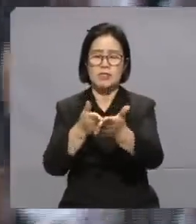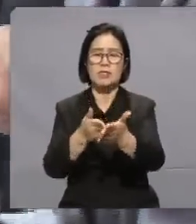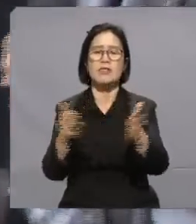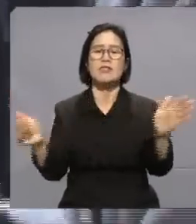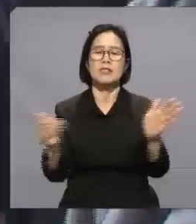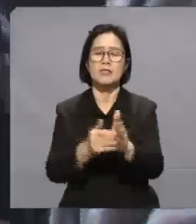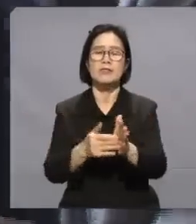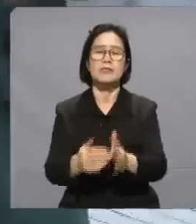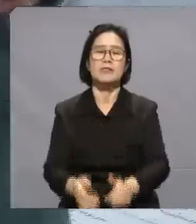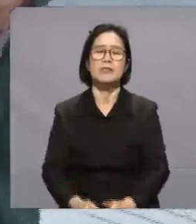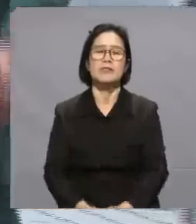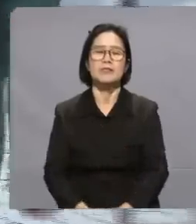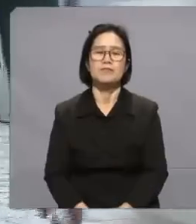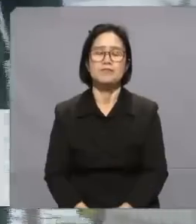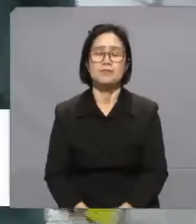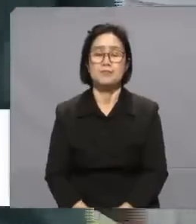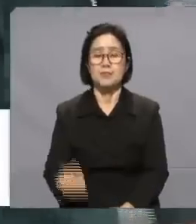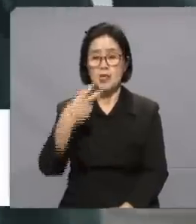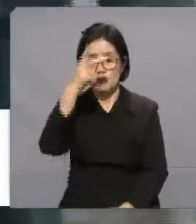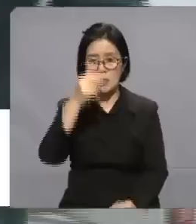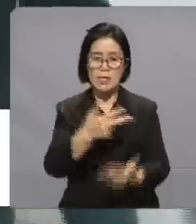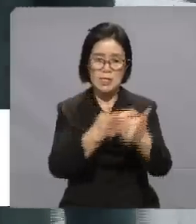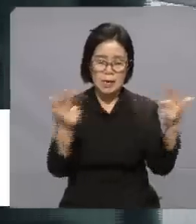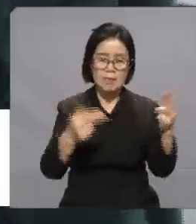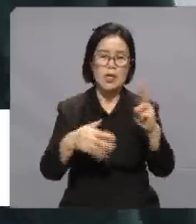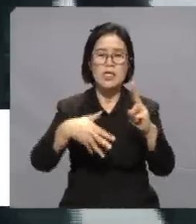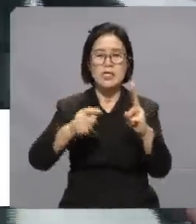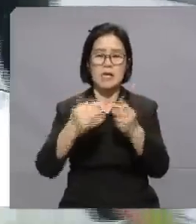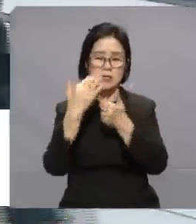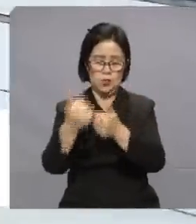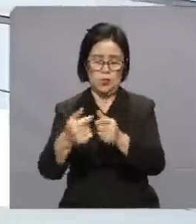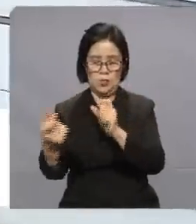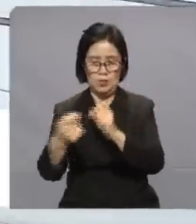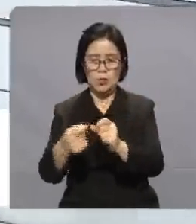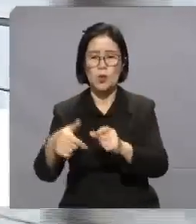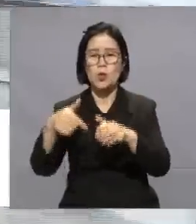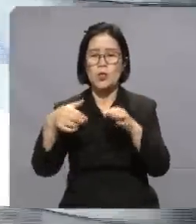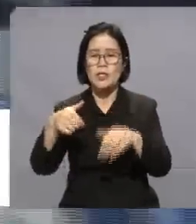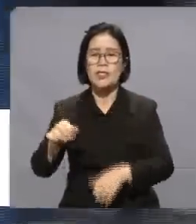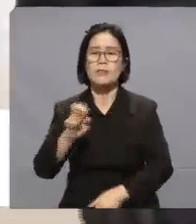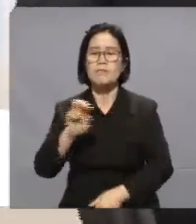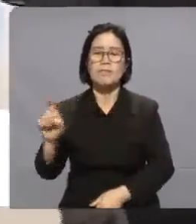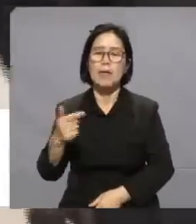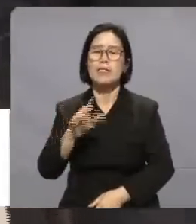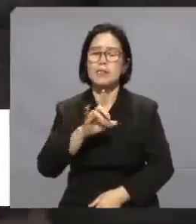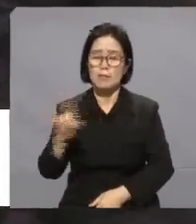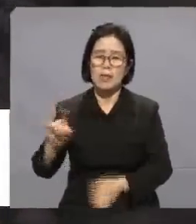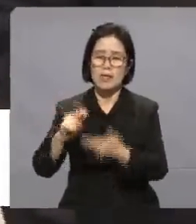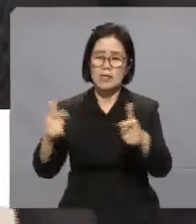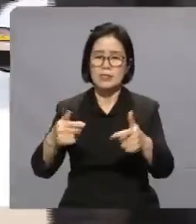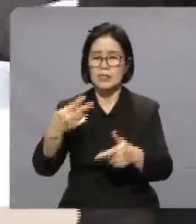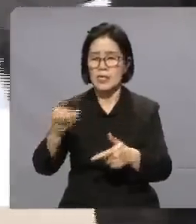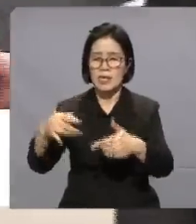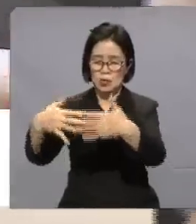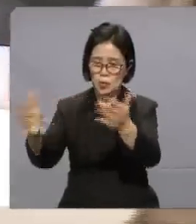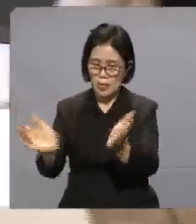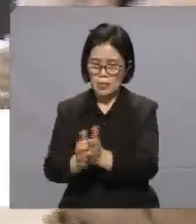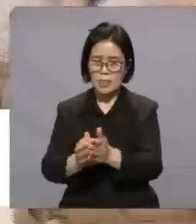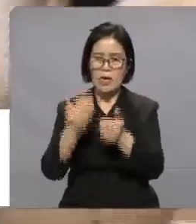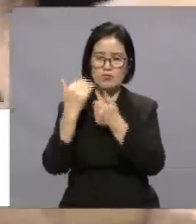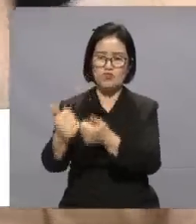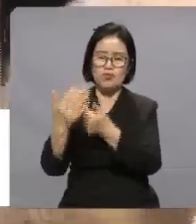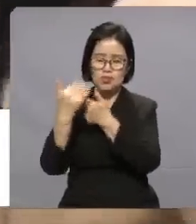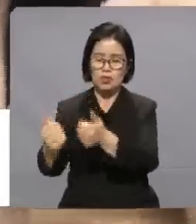신청했습니다. 검찰은 이 대표 2차 소환을 앞두고 김만배, 정영학 씨 등 대장동 일당을 잇따라